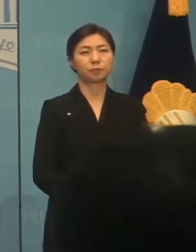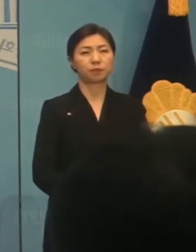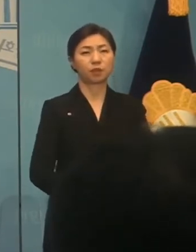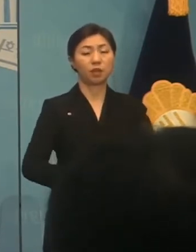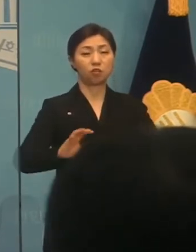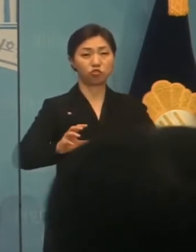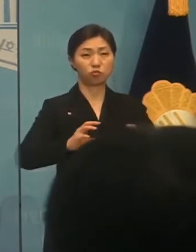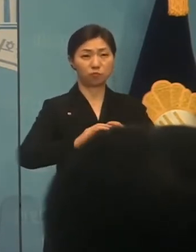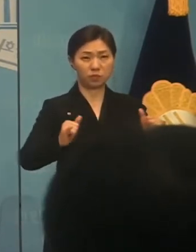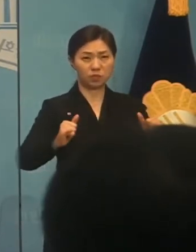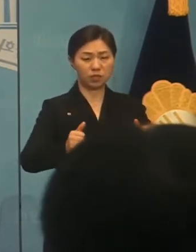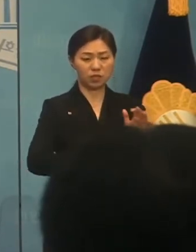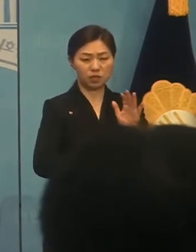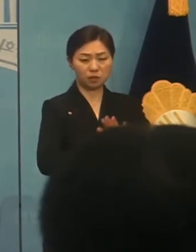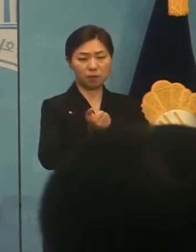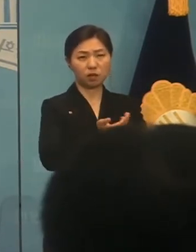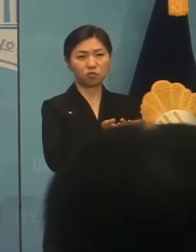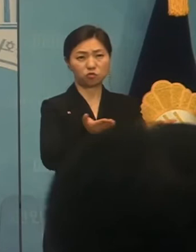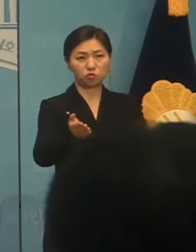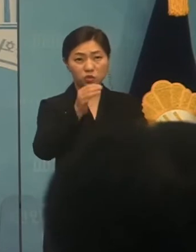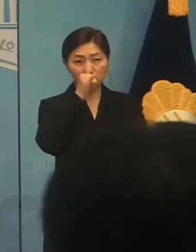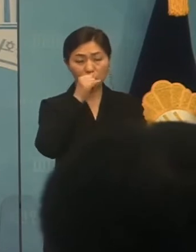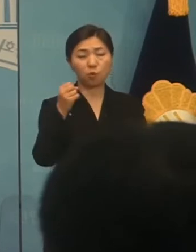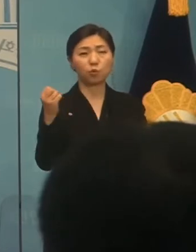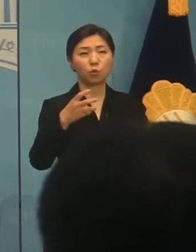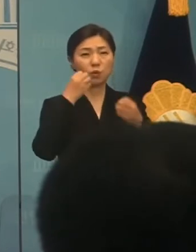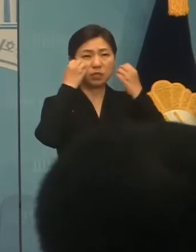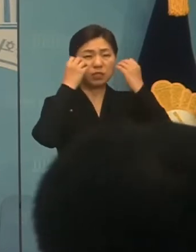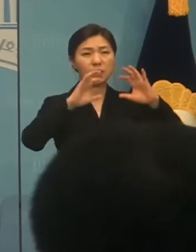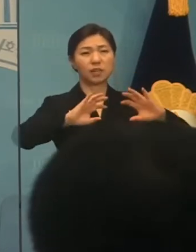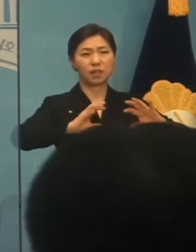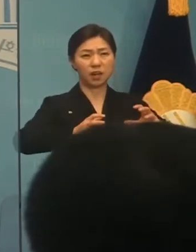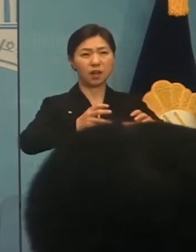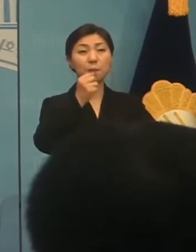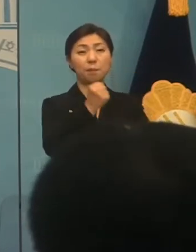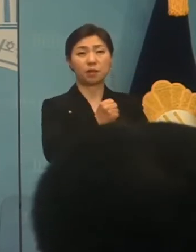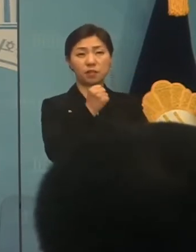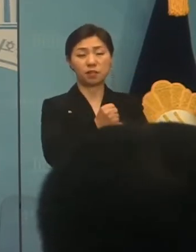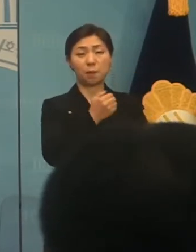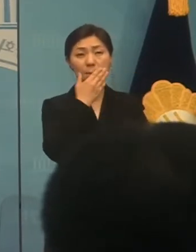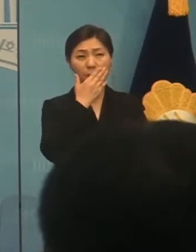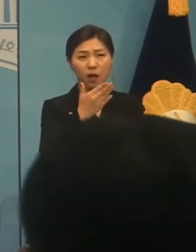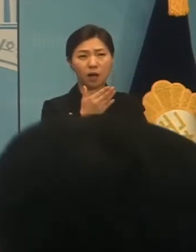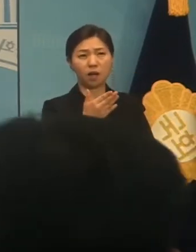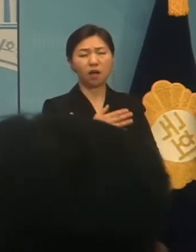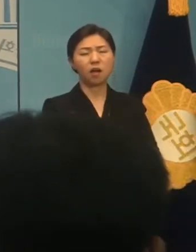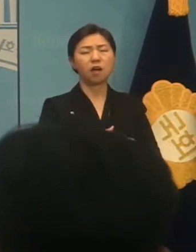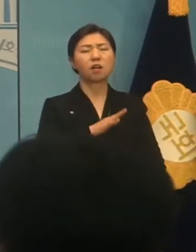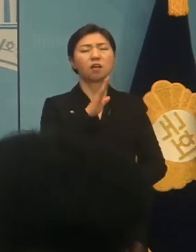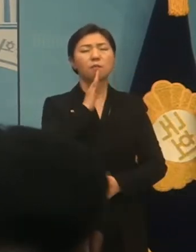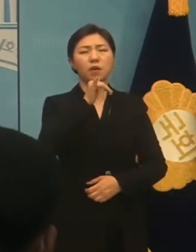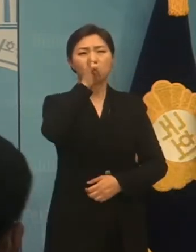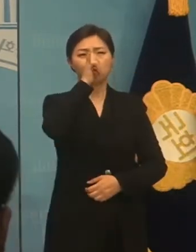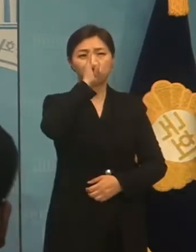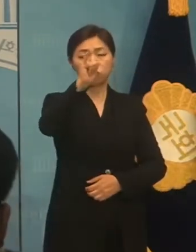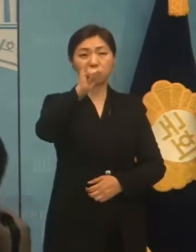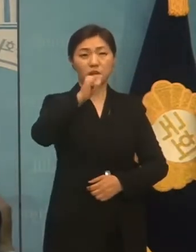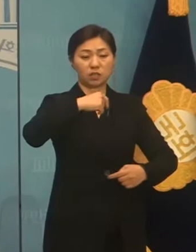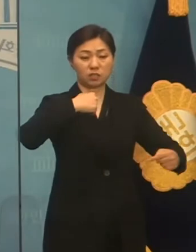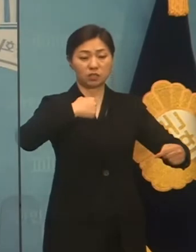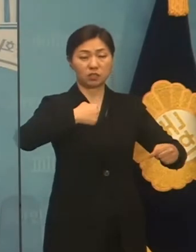국민에게 희망을 줄 수 있고 새로운 나라를 앞장서 만들어갈 훌륭한 지도자가 기꺼이